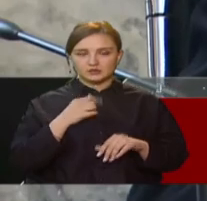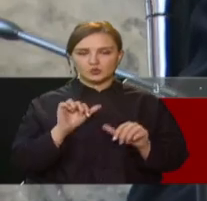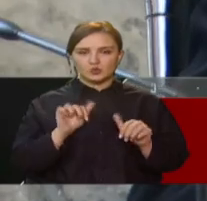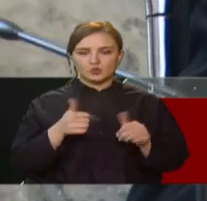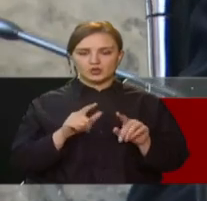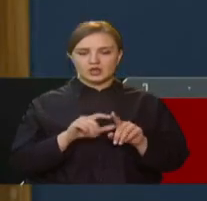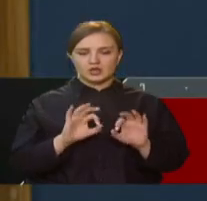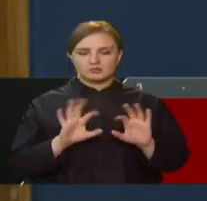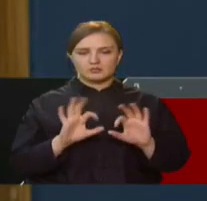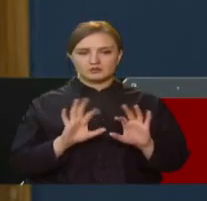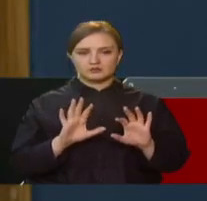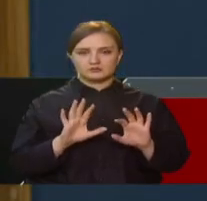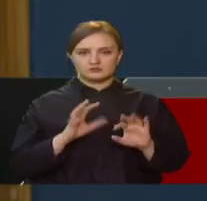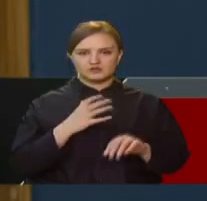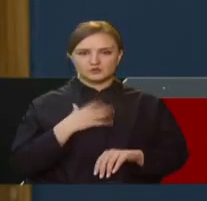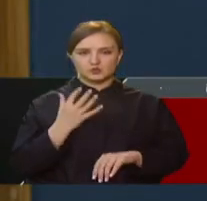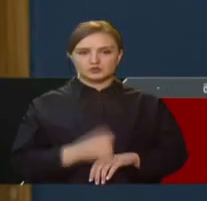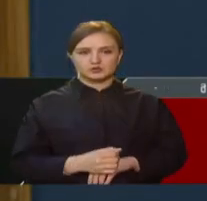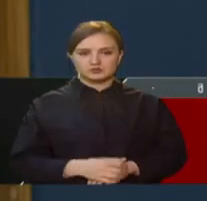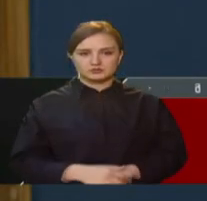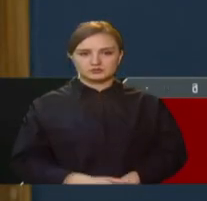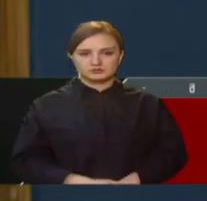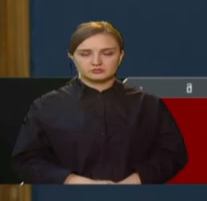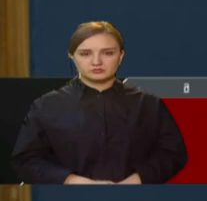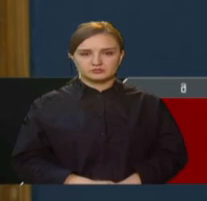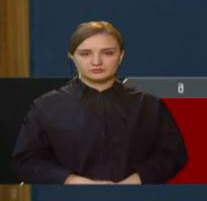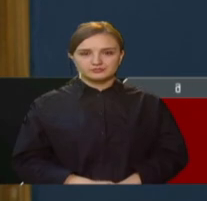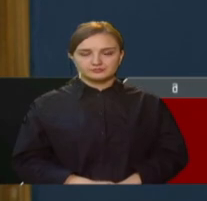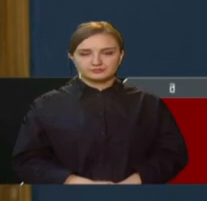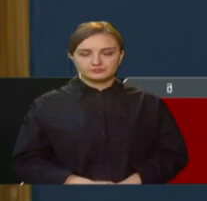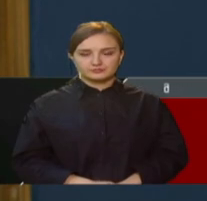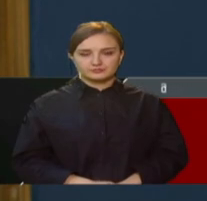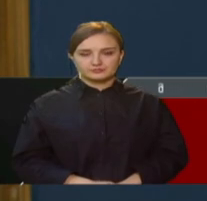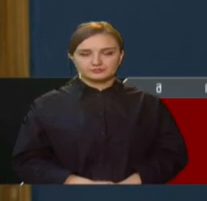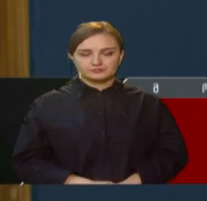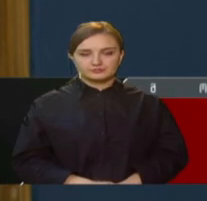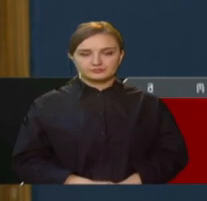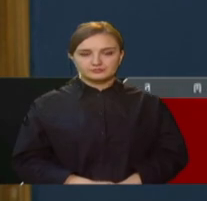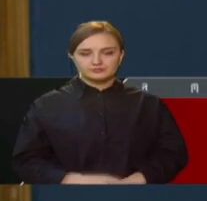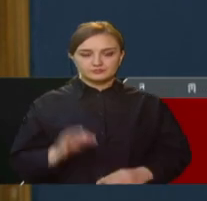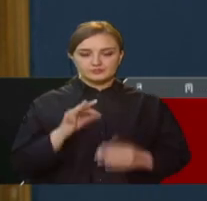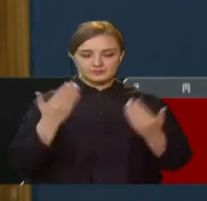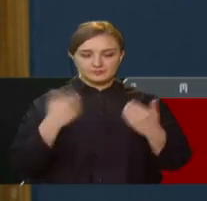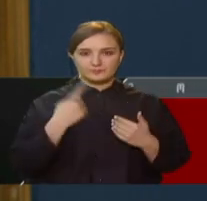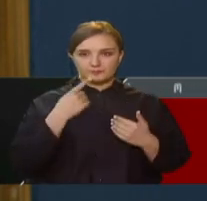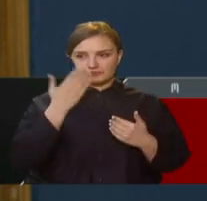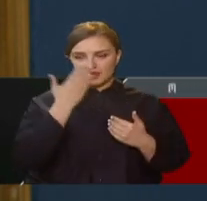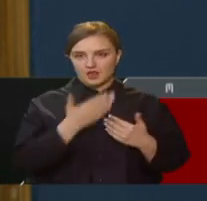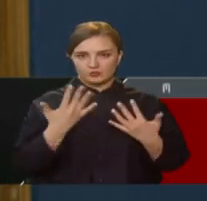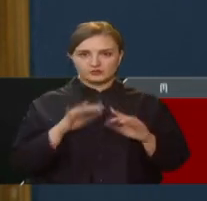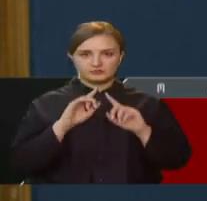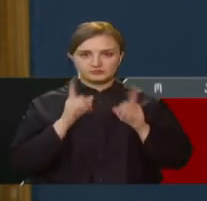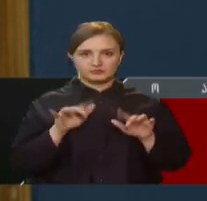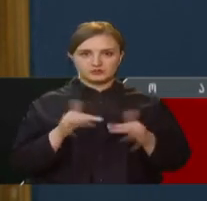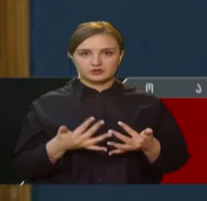როგორ განმარტავდით? შევწუხდით. ამ შემთხვევაში ჩემ თავზეც ვიტყვი და მოსახლეობაც შეწუხდა უბრალოდ.